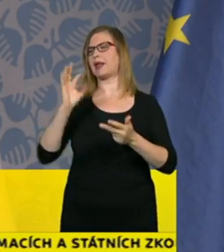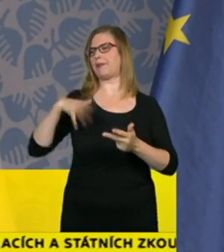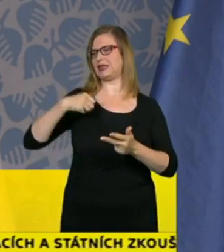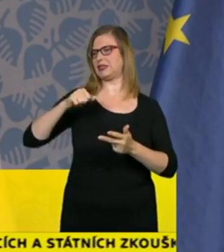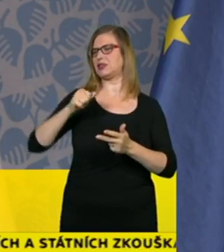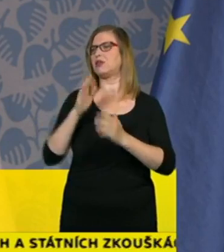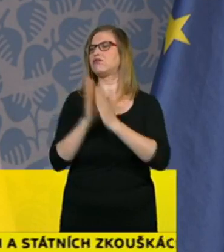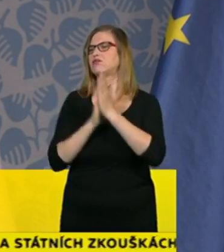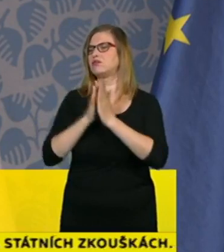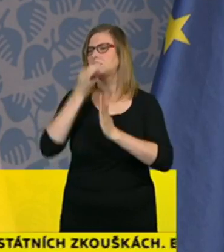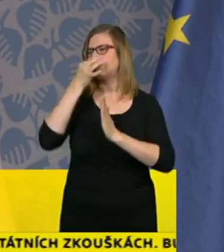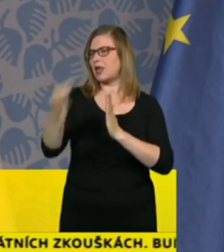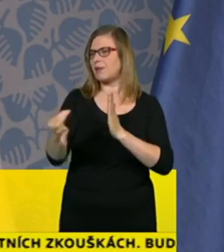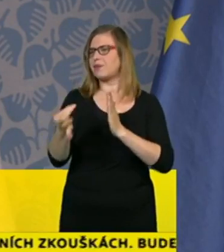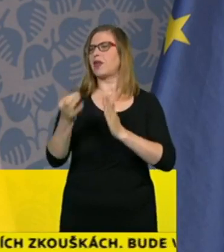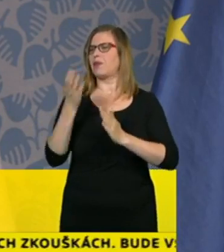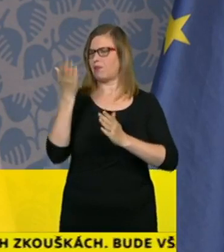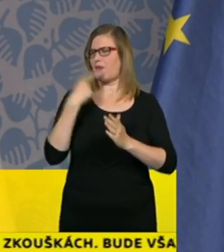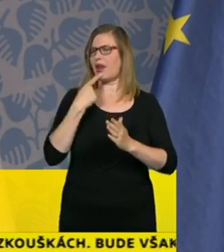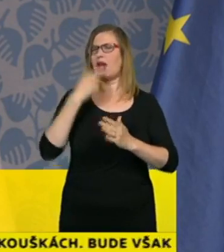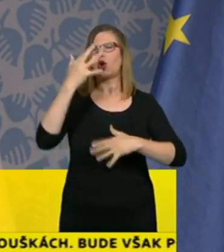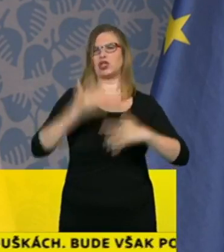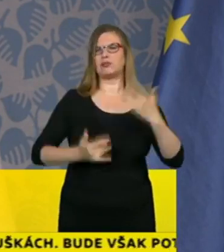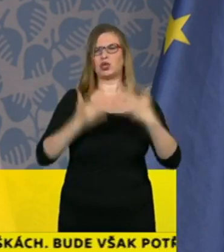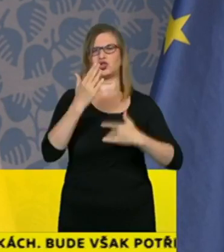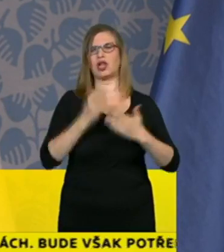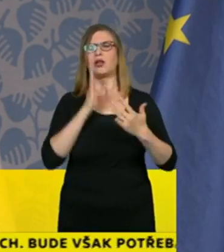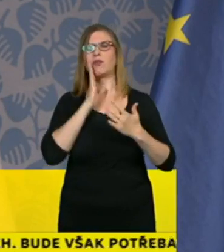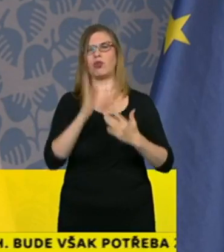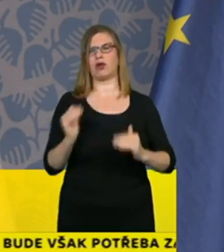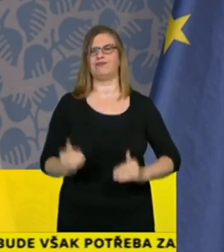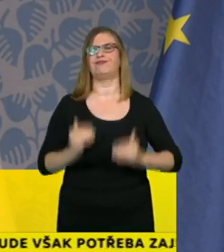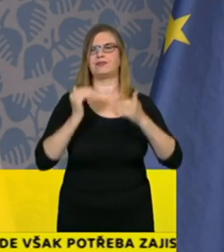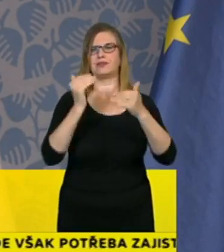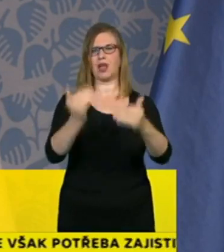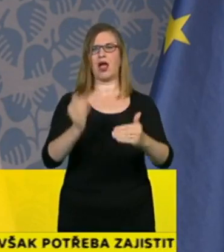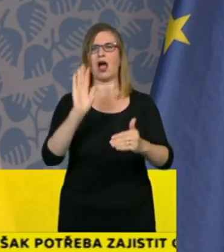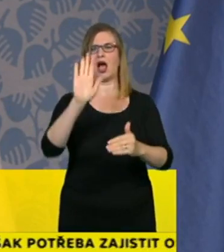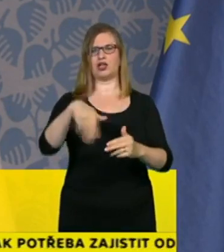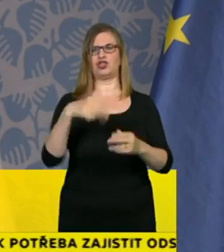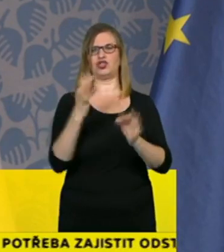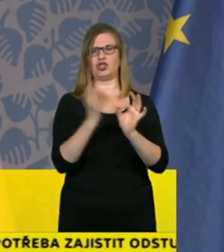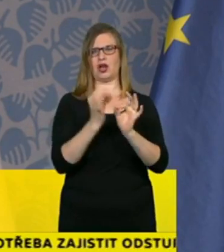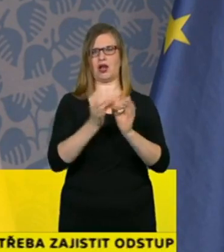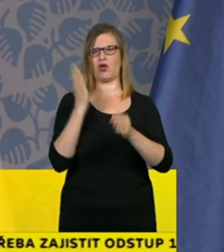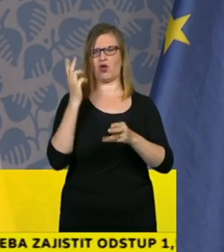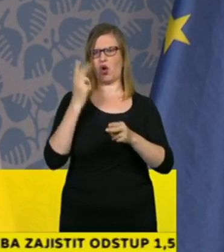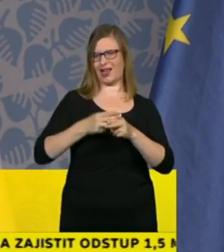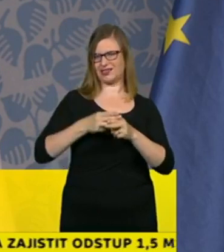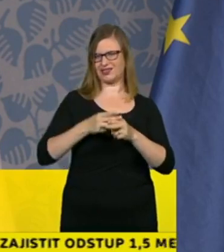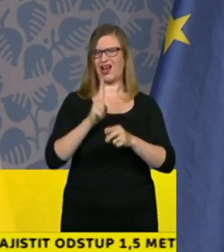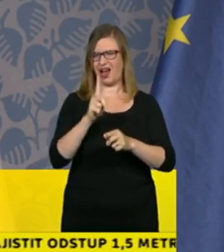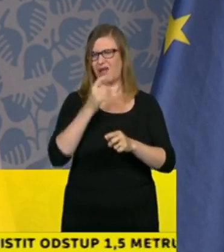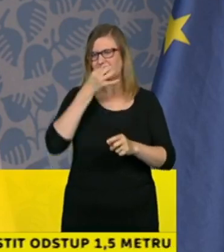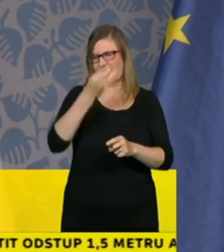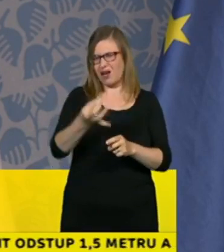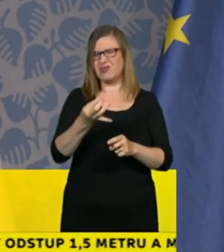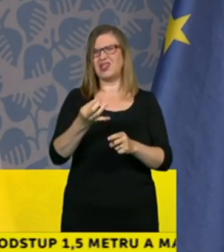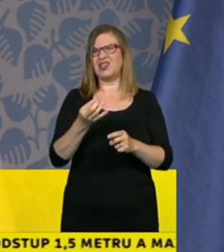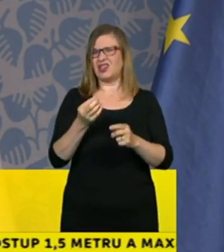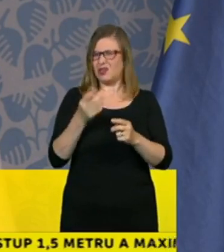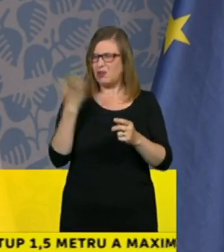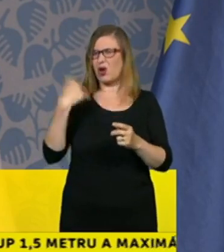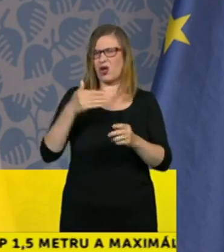státního rozpočtu poslanecké sněmovně až do konce října. Nicméně už teď to bylo velmi napnuté s tím, aby se to